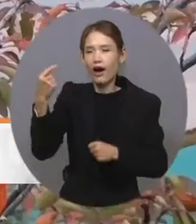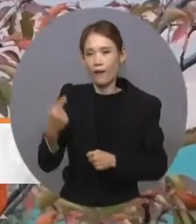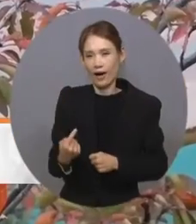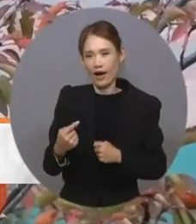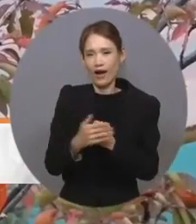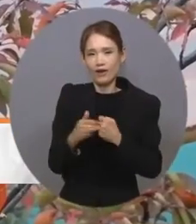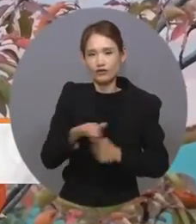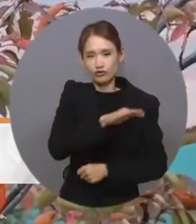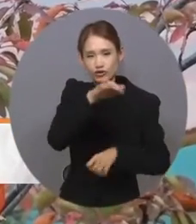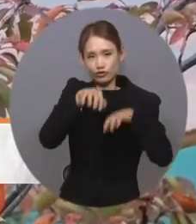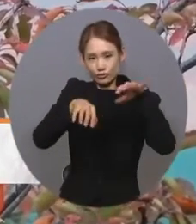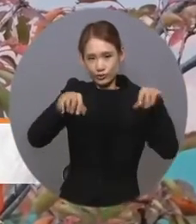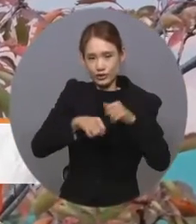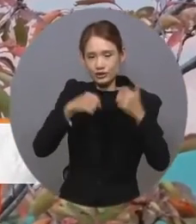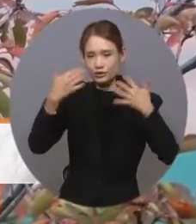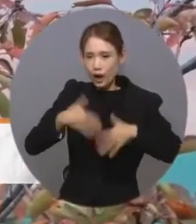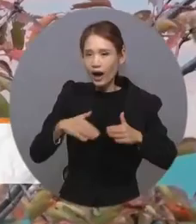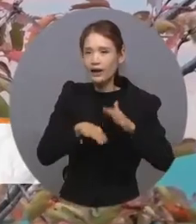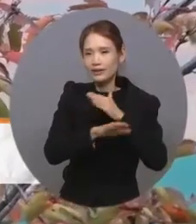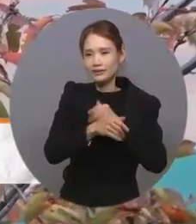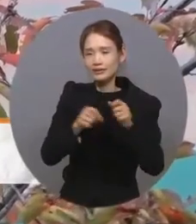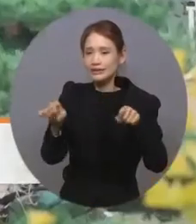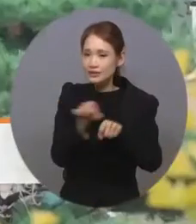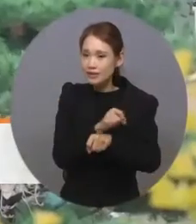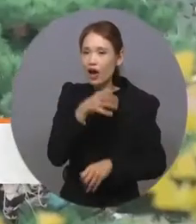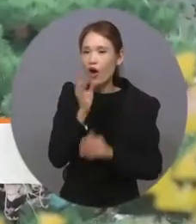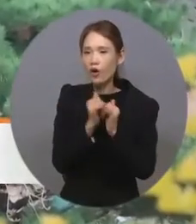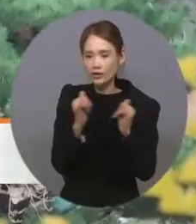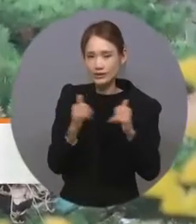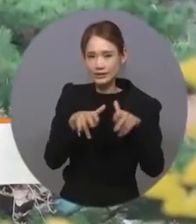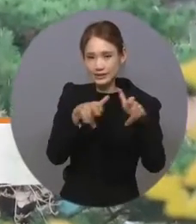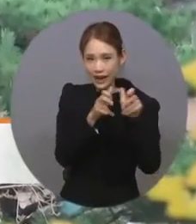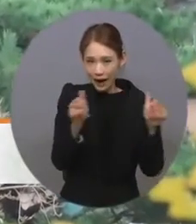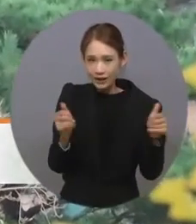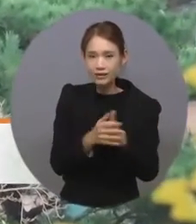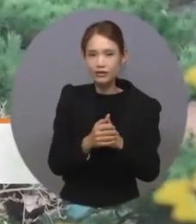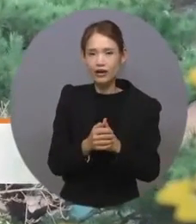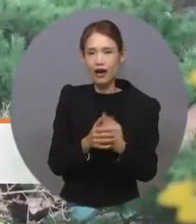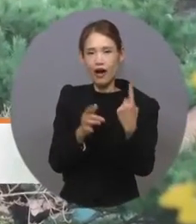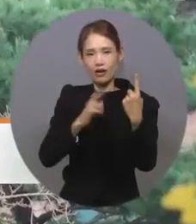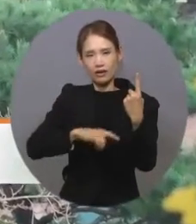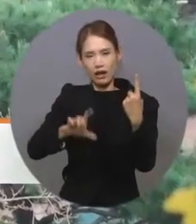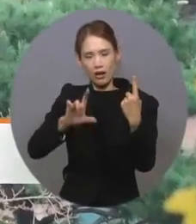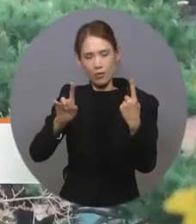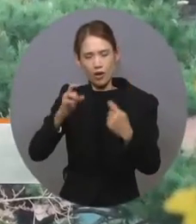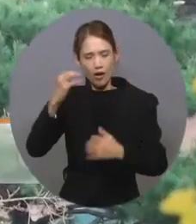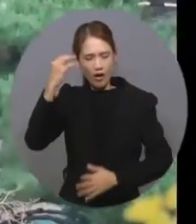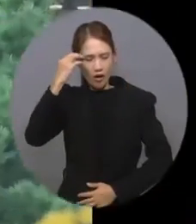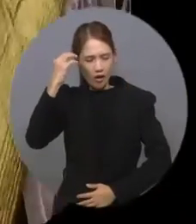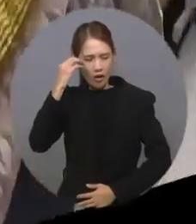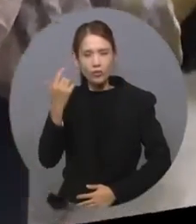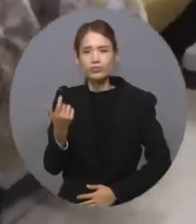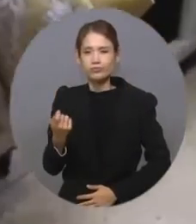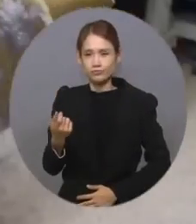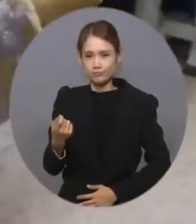우리 주변 취약계층, 특히 어르신들이나 장애인에게는 또 하나의 고통이기도